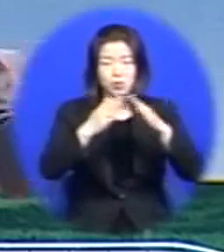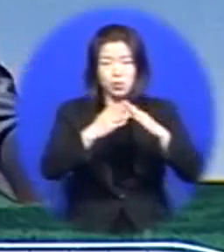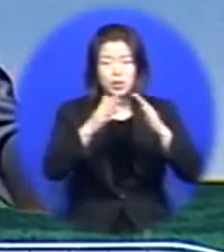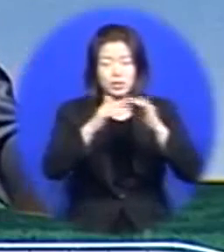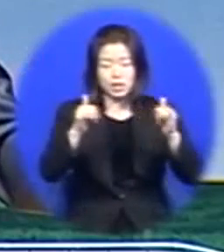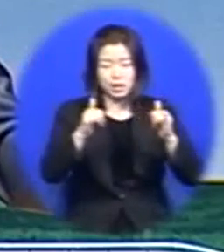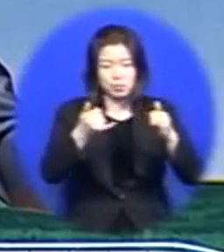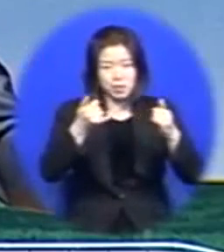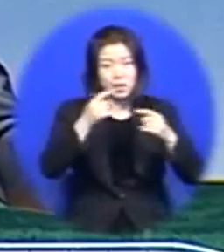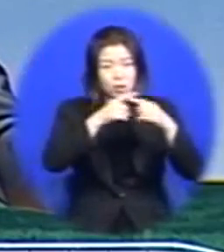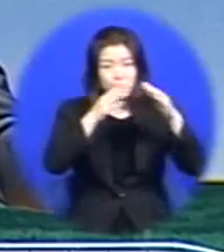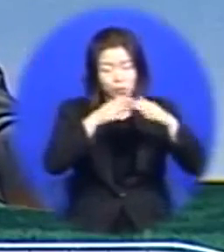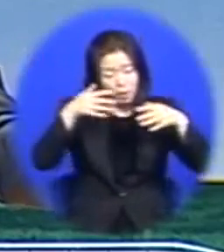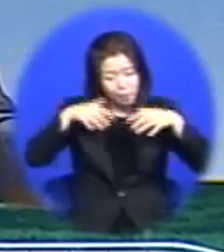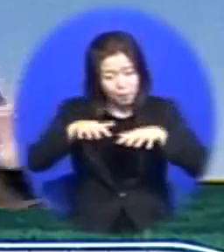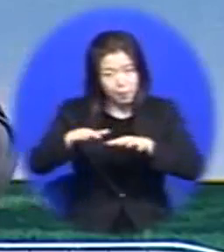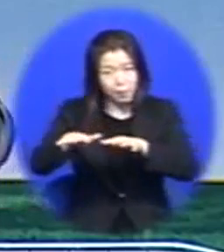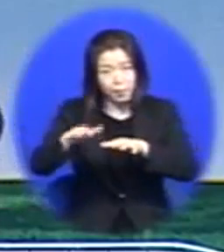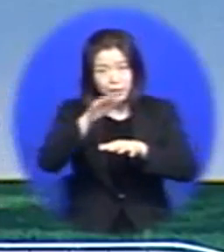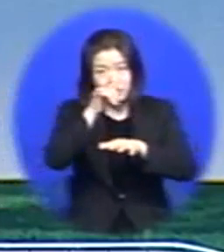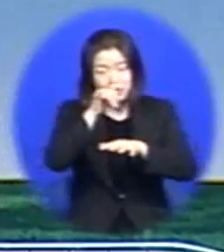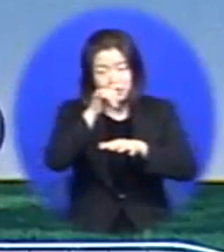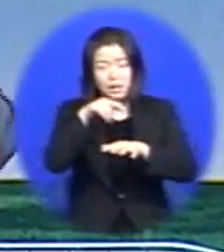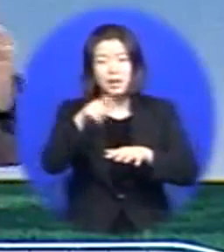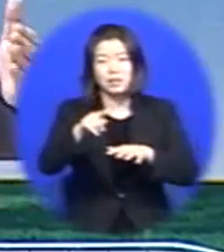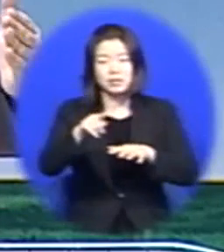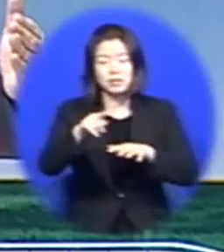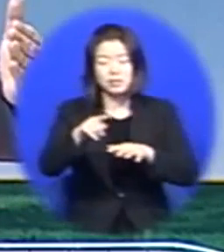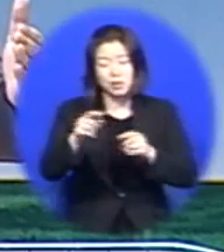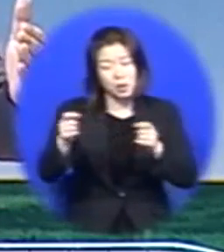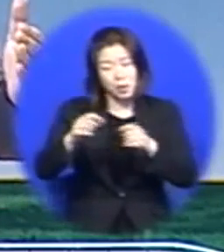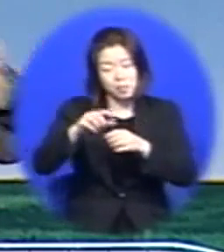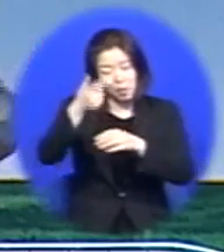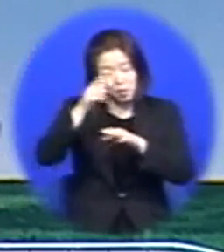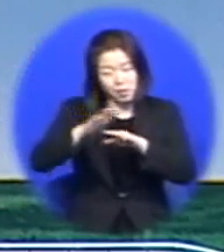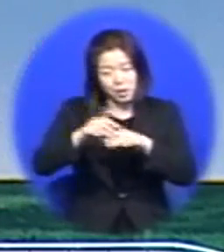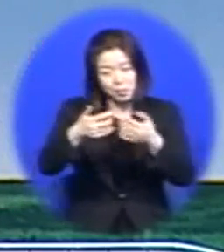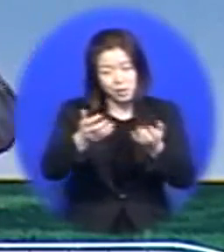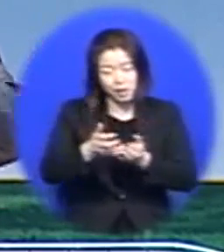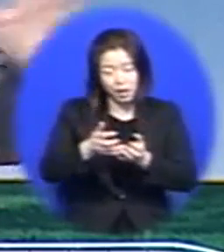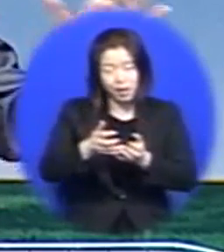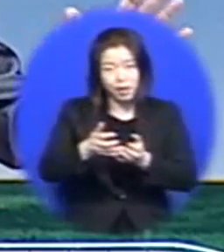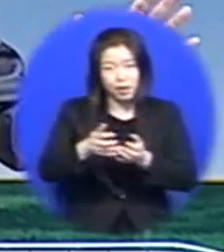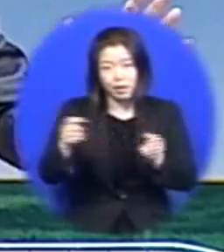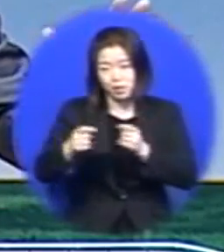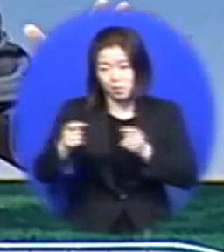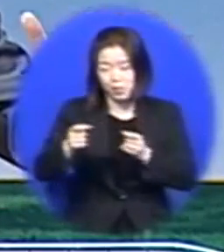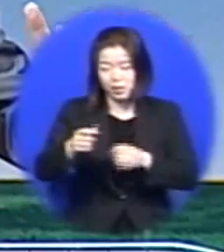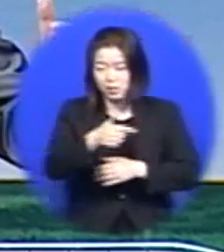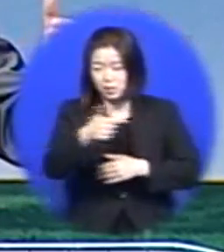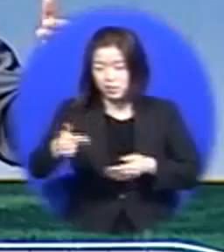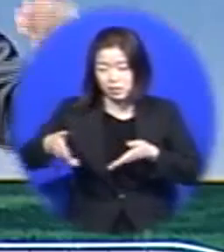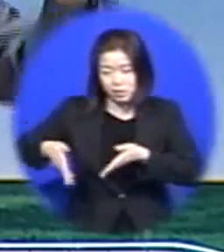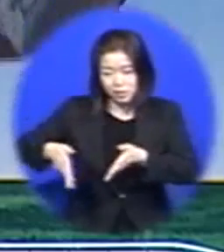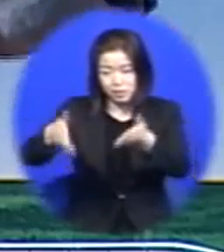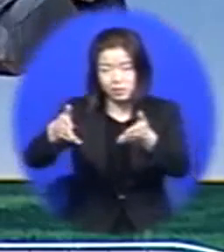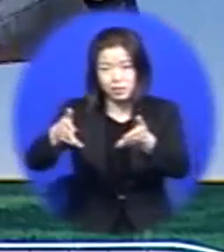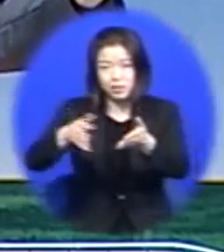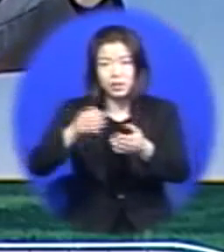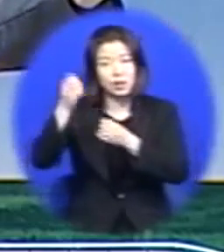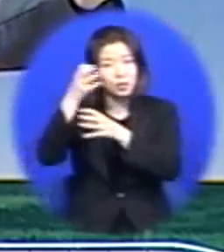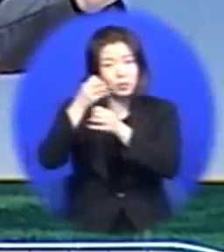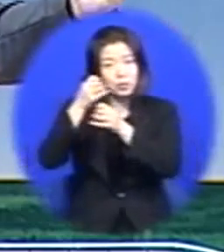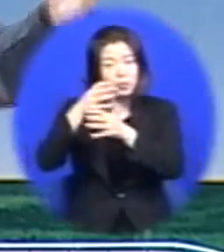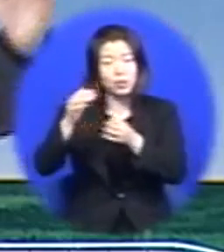바깥으로 쏟아져 나옵니다. 그런데 그 예배당 옆에 있는 도로를 다 무단횡단하면서 그